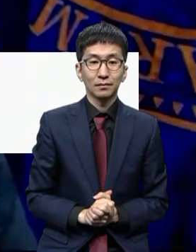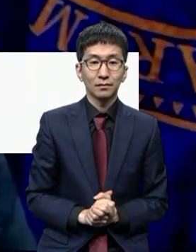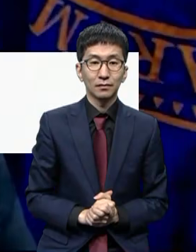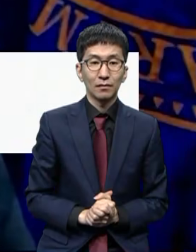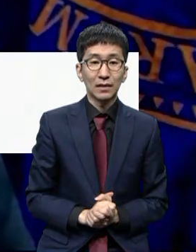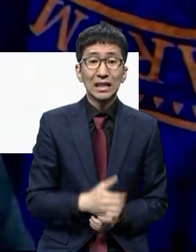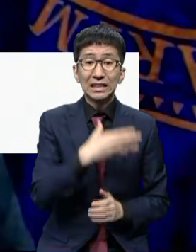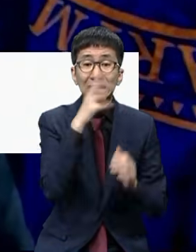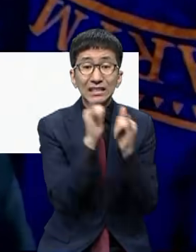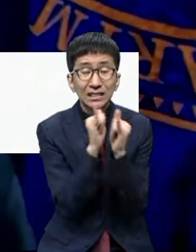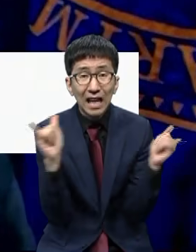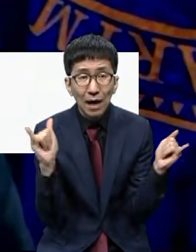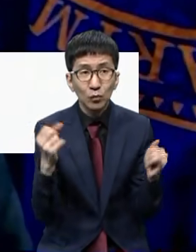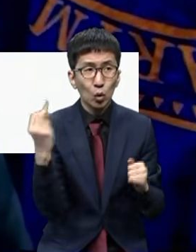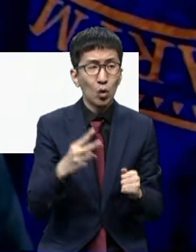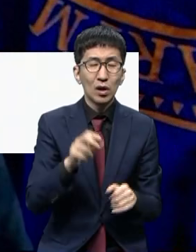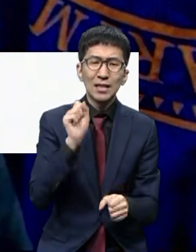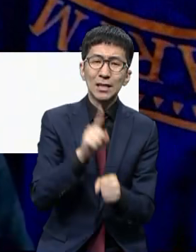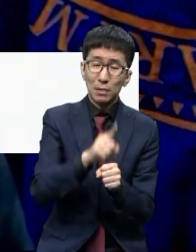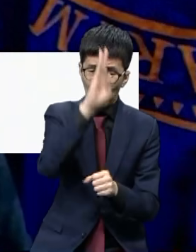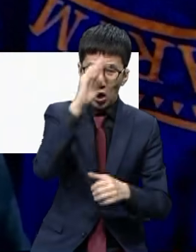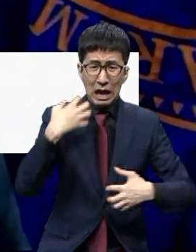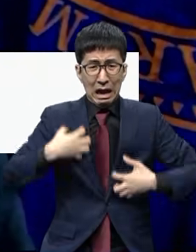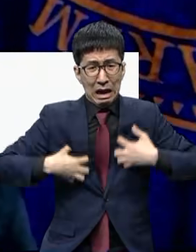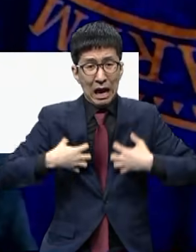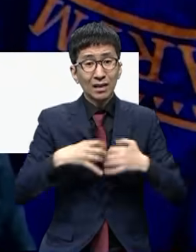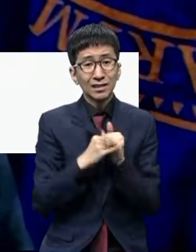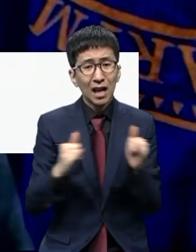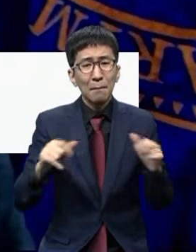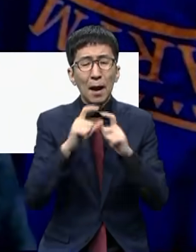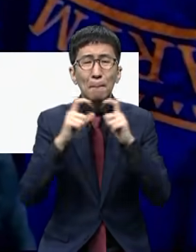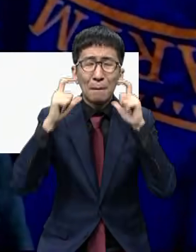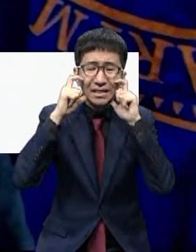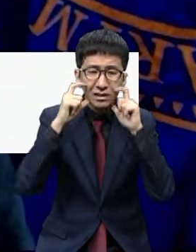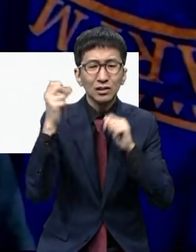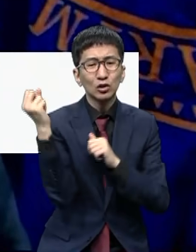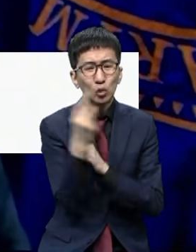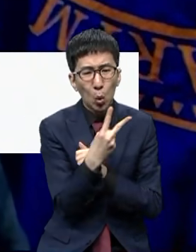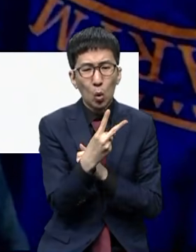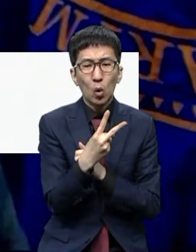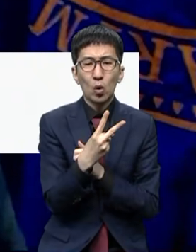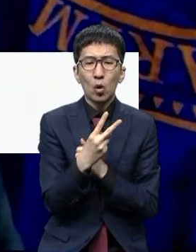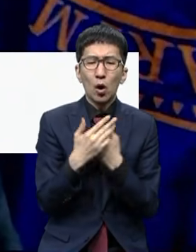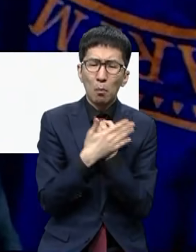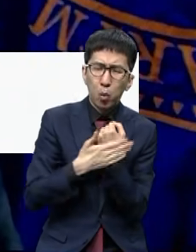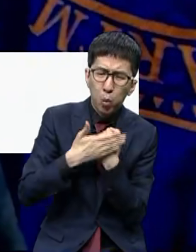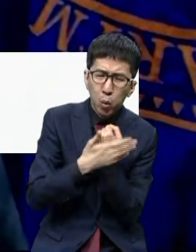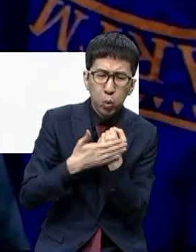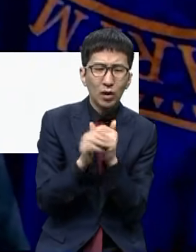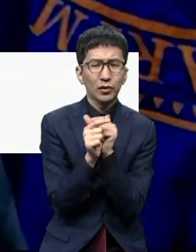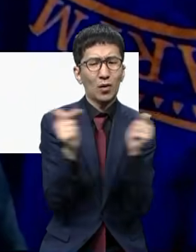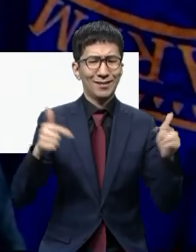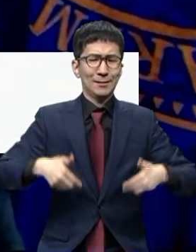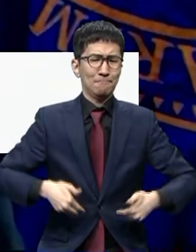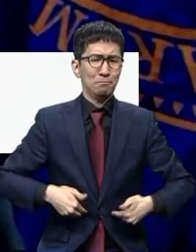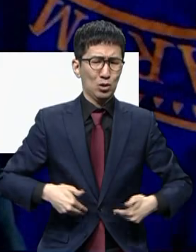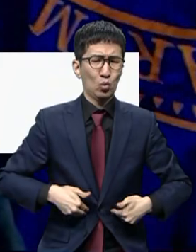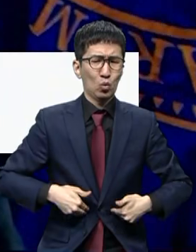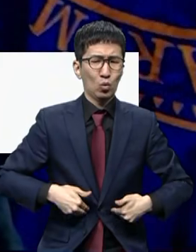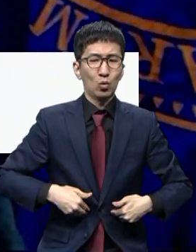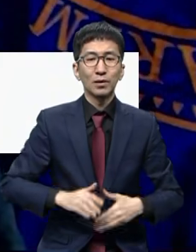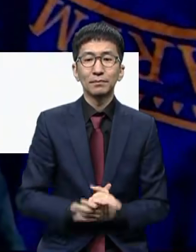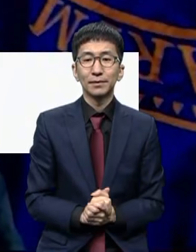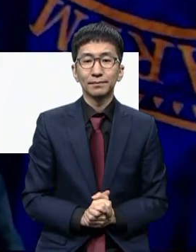elderly person or if you have a person with an underlying disease, you might want to go the extra mile of